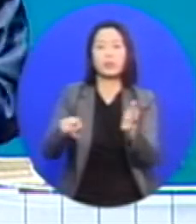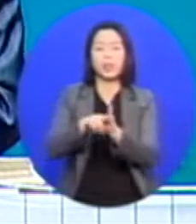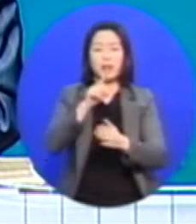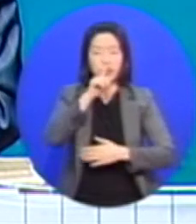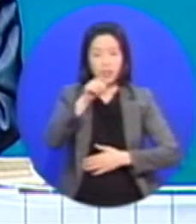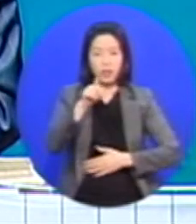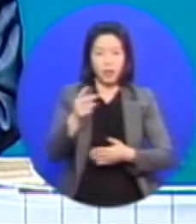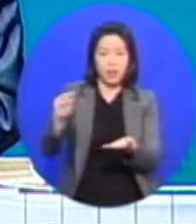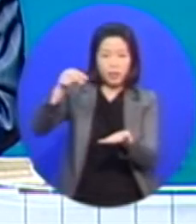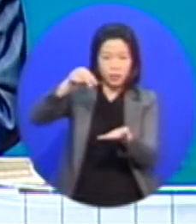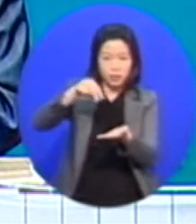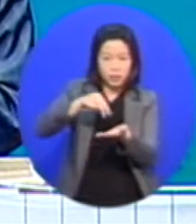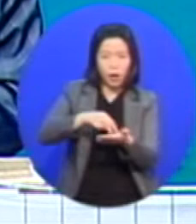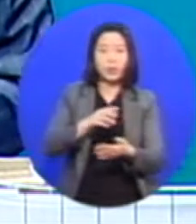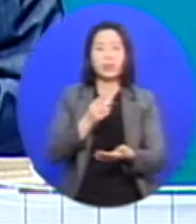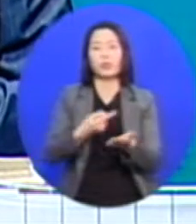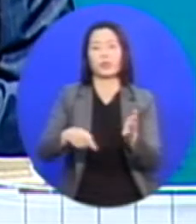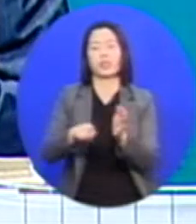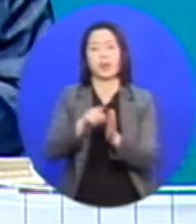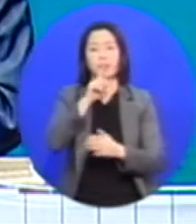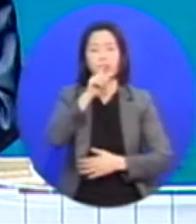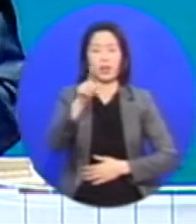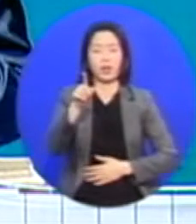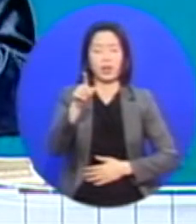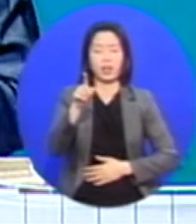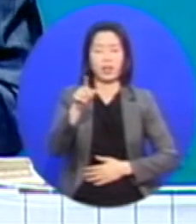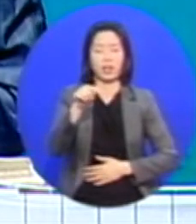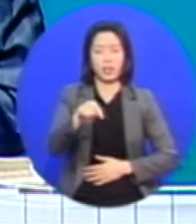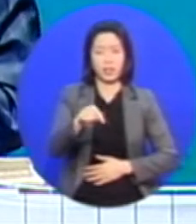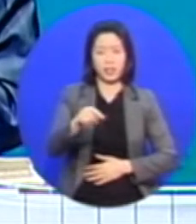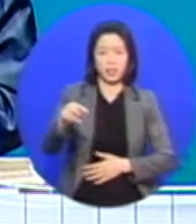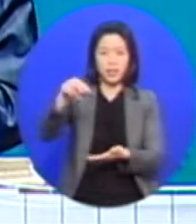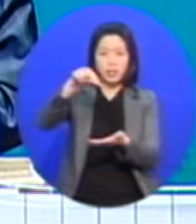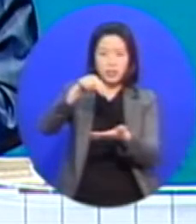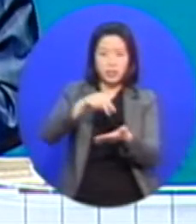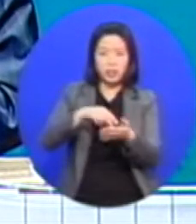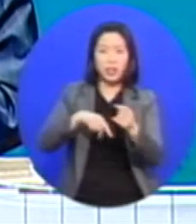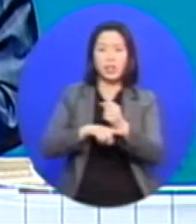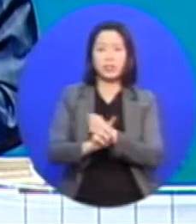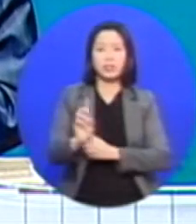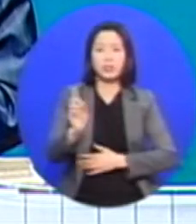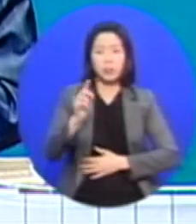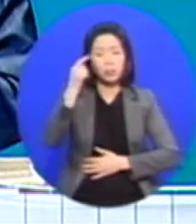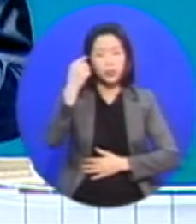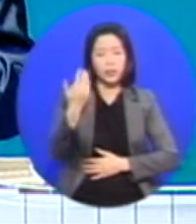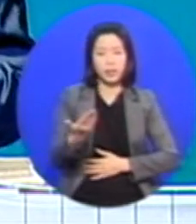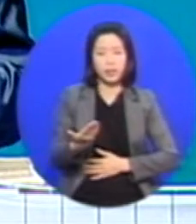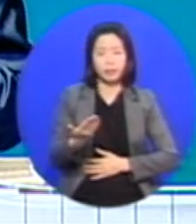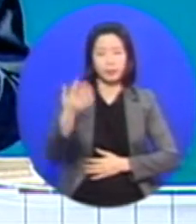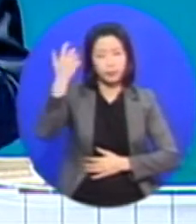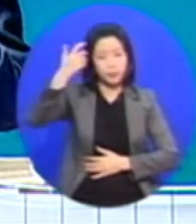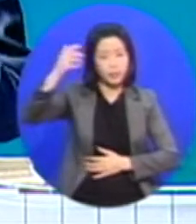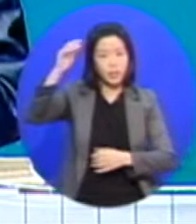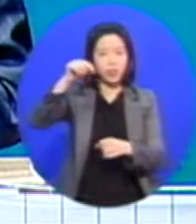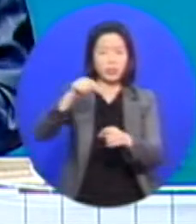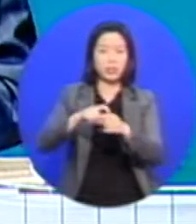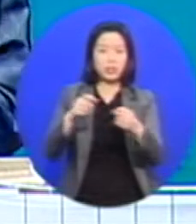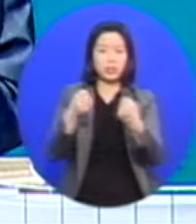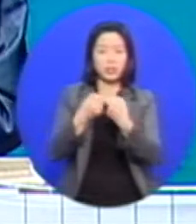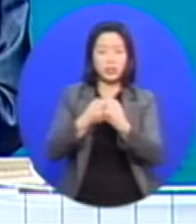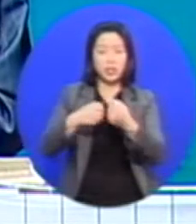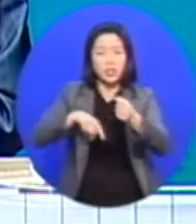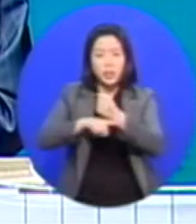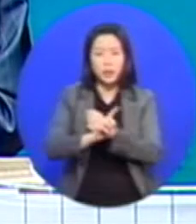서기 위함이라 이 선다고 하는 말이 무슨 뜻일까 영적 전쟁을 왜 해야